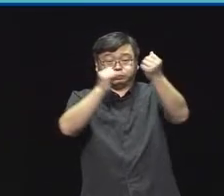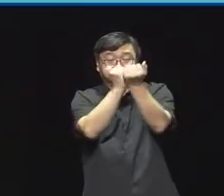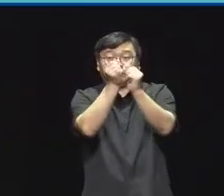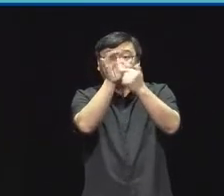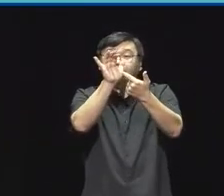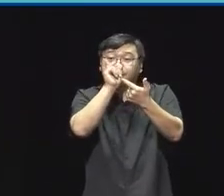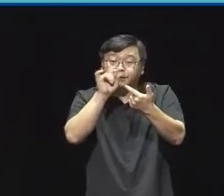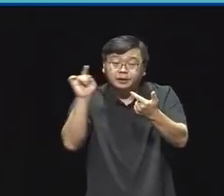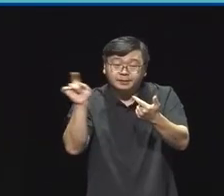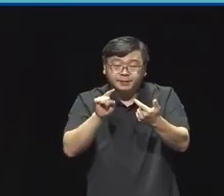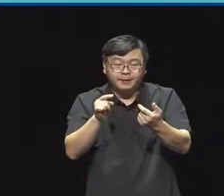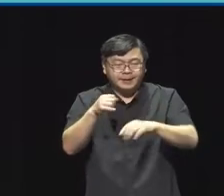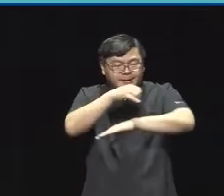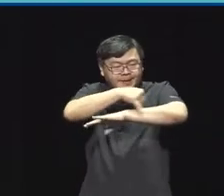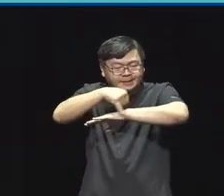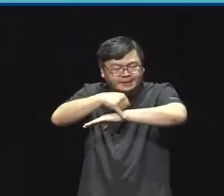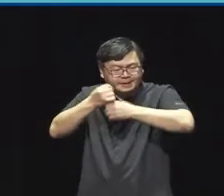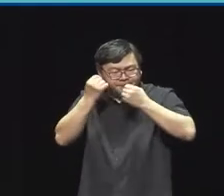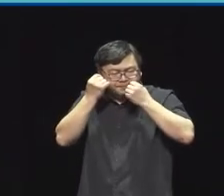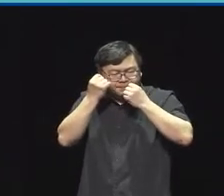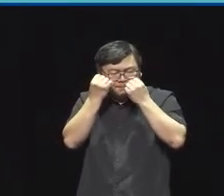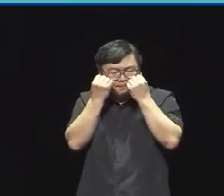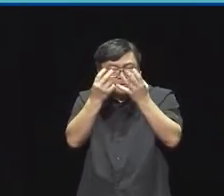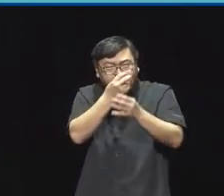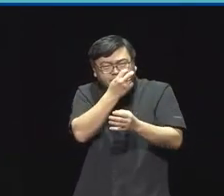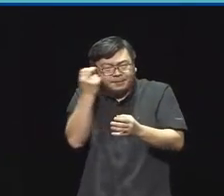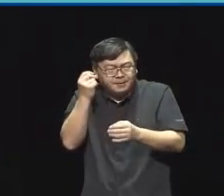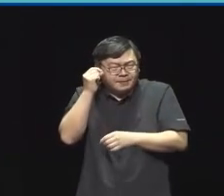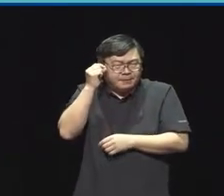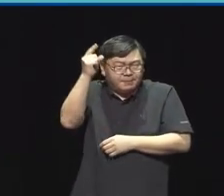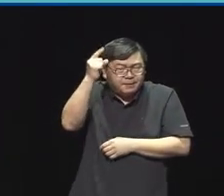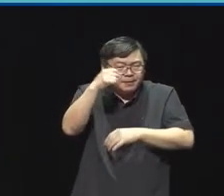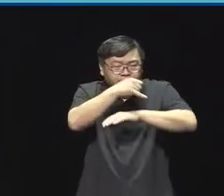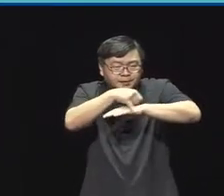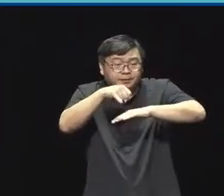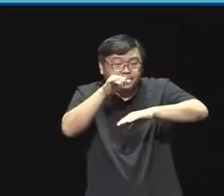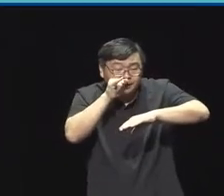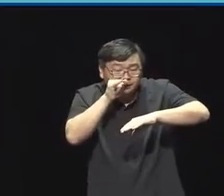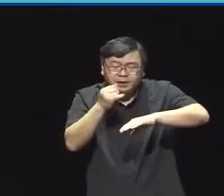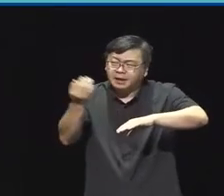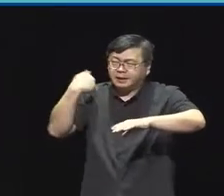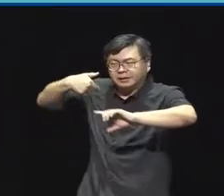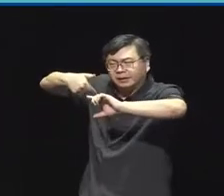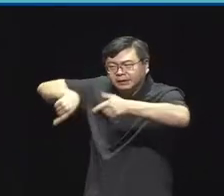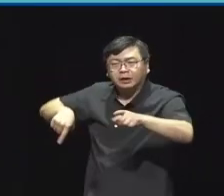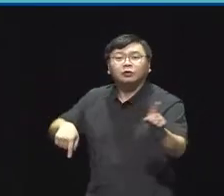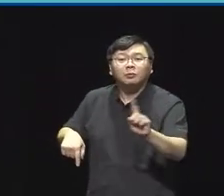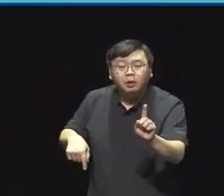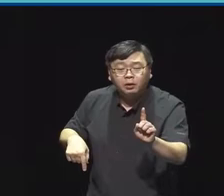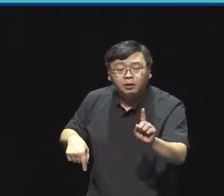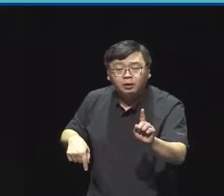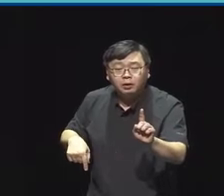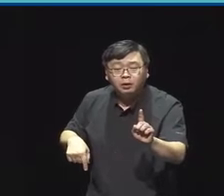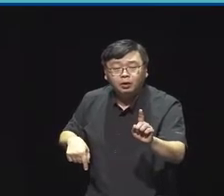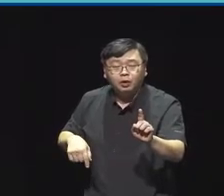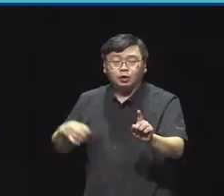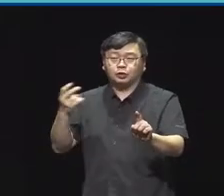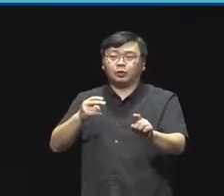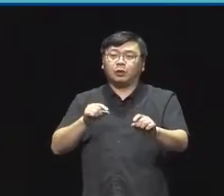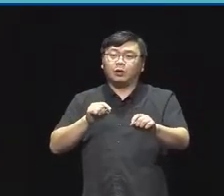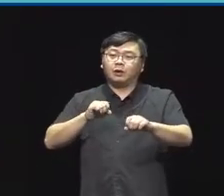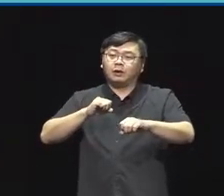어떤 창의적인 기획을 가지고 있는지 그리고 이제 기존 장르와의 차별점이 무엇인지 그리고 그 기획이 지원이 되었을